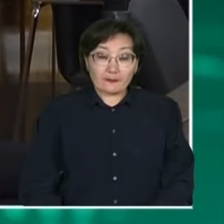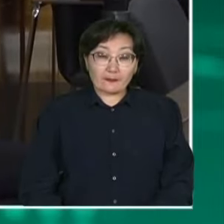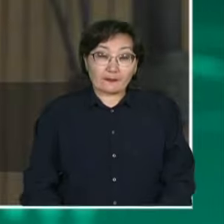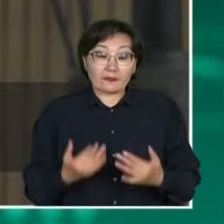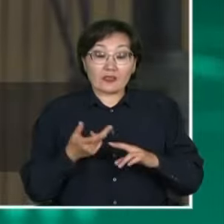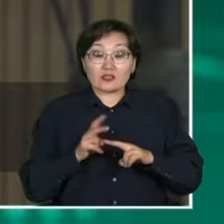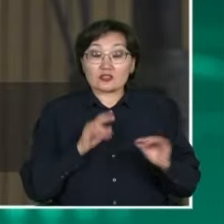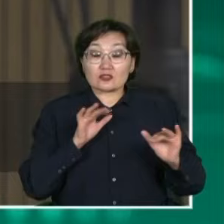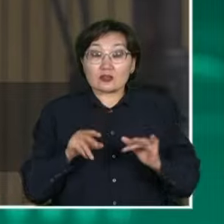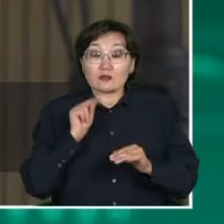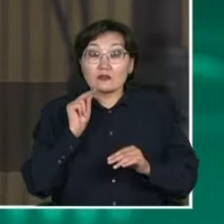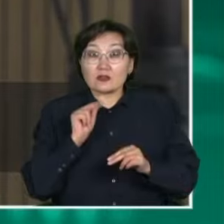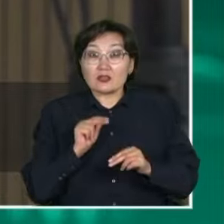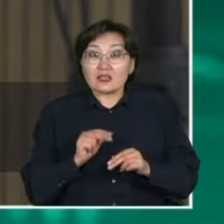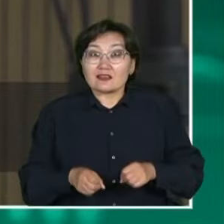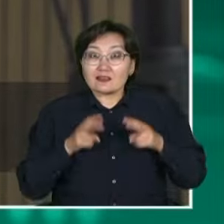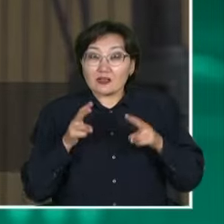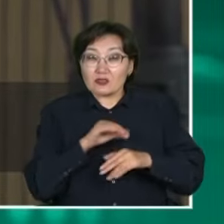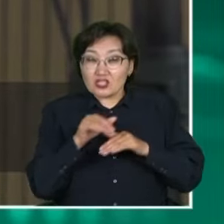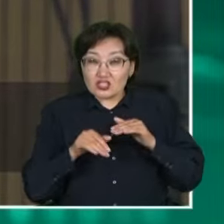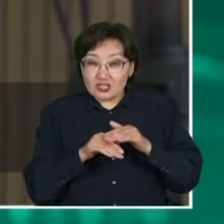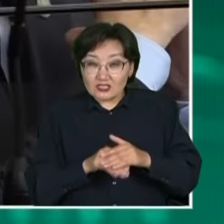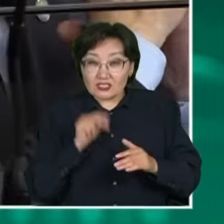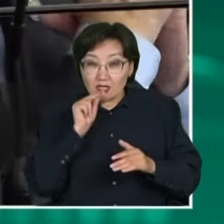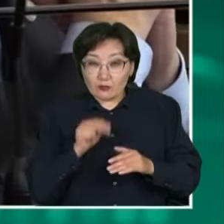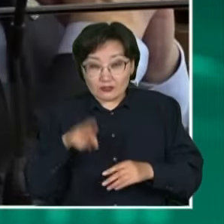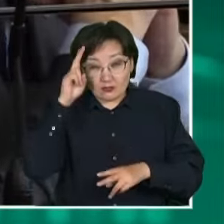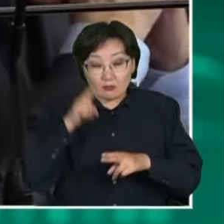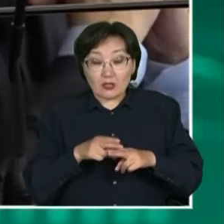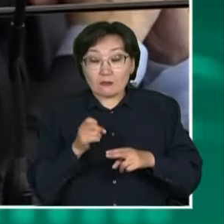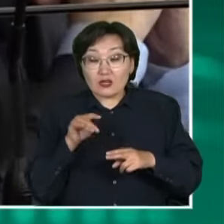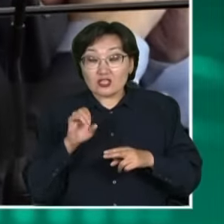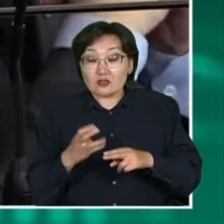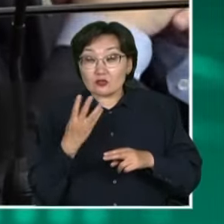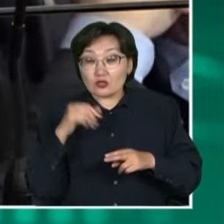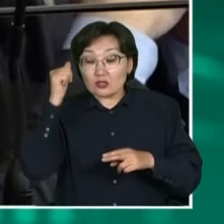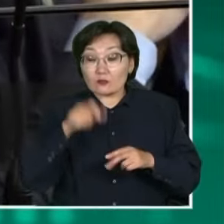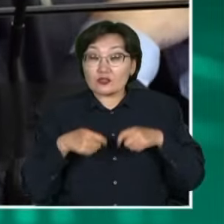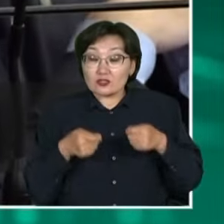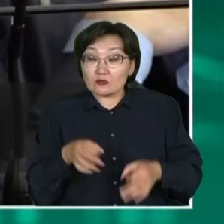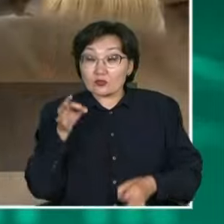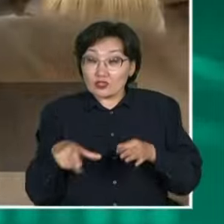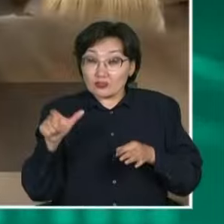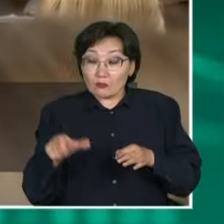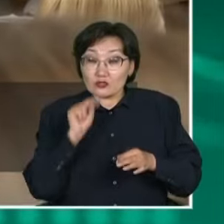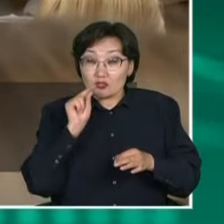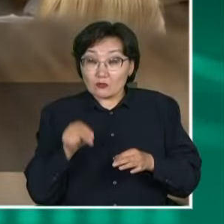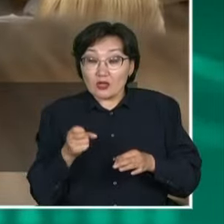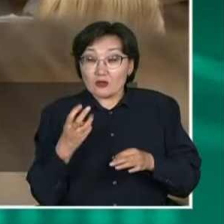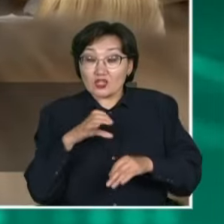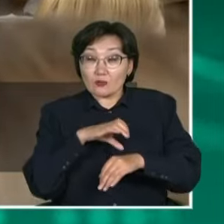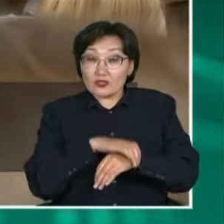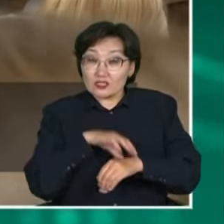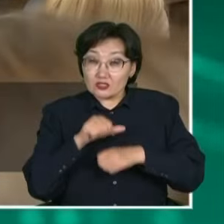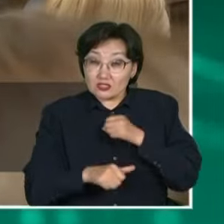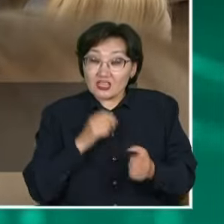Ал осы істе қылмысты жасырды деп айыпталған Қуандық Бишімбаевтың туысы Бақытжан Байжановқа 4 жыл берілді. Судья олардың айыбы бірнеше дерек